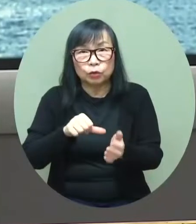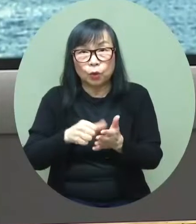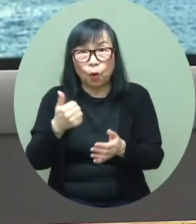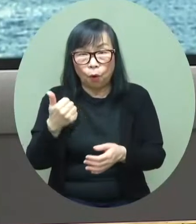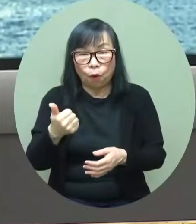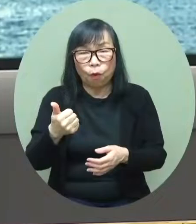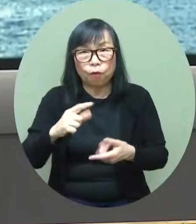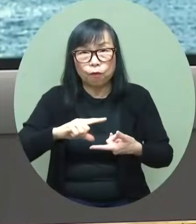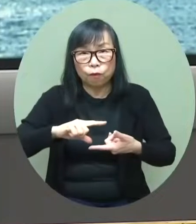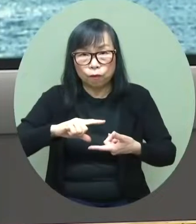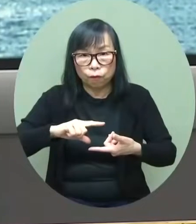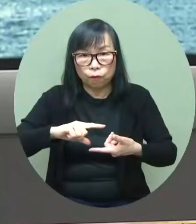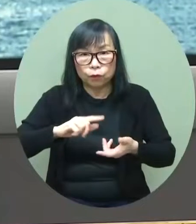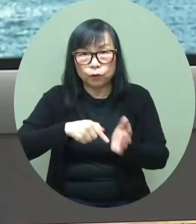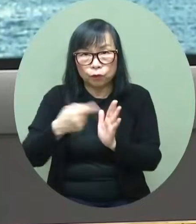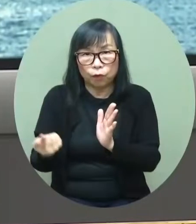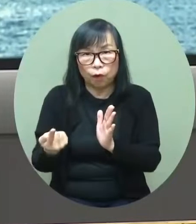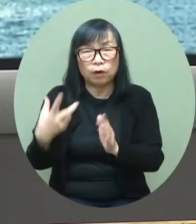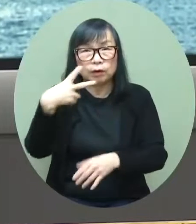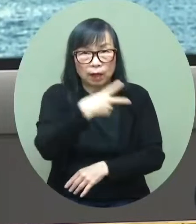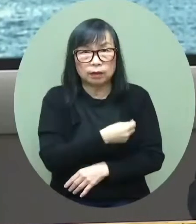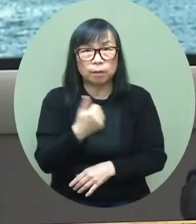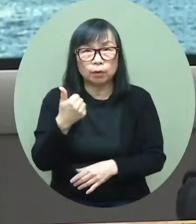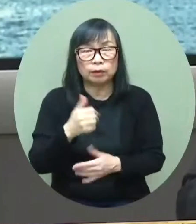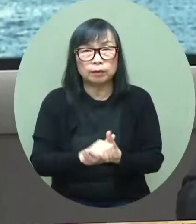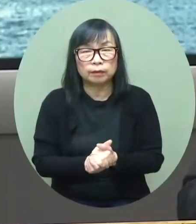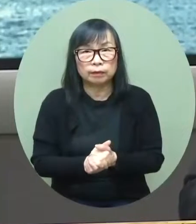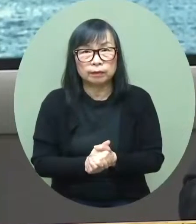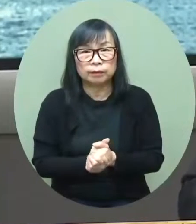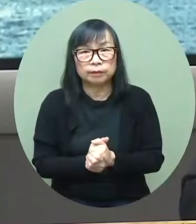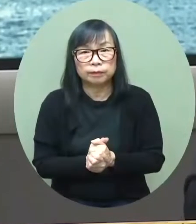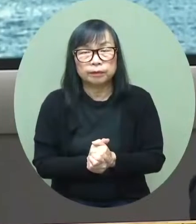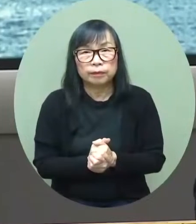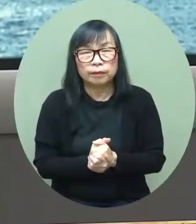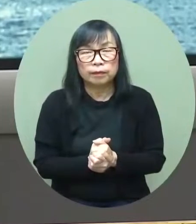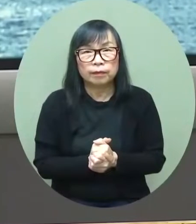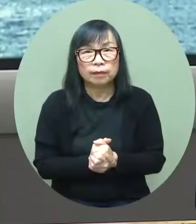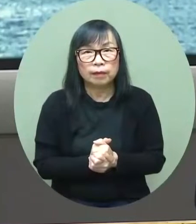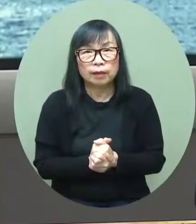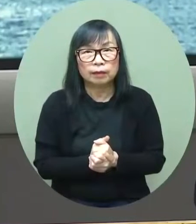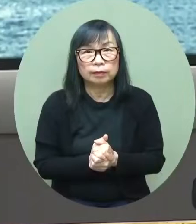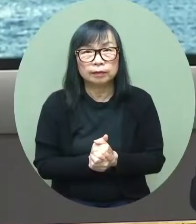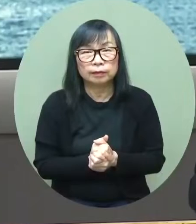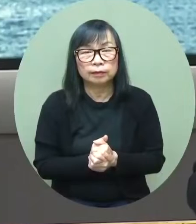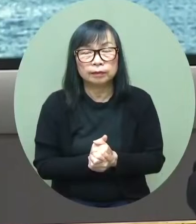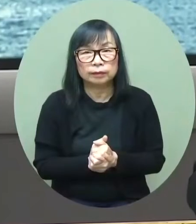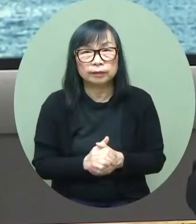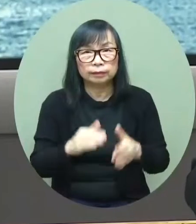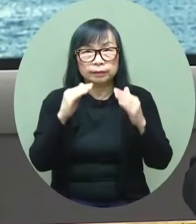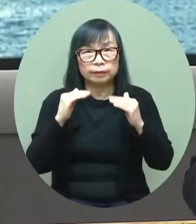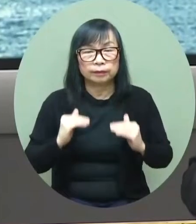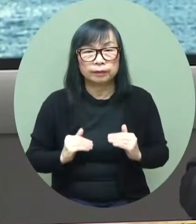嘅預防都係其實打針啦，咁希望盡快都係帶小朋友去打針。 下一